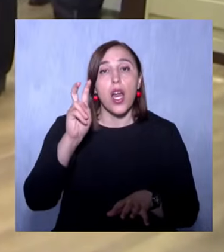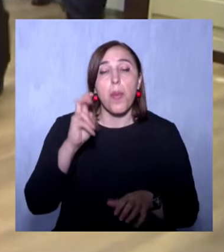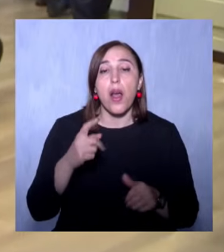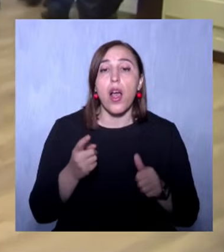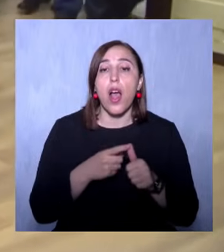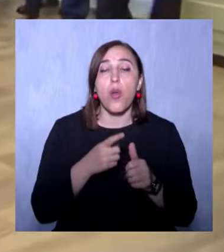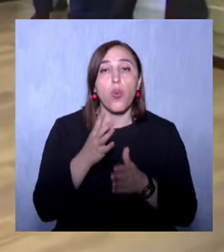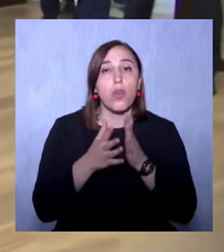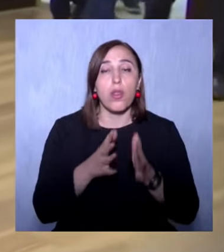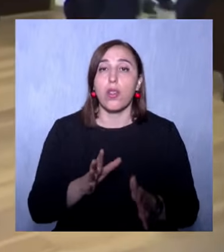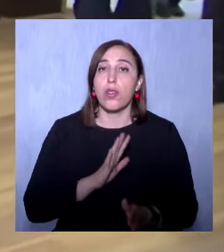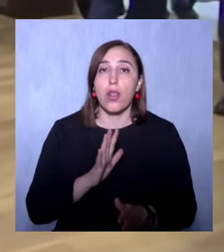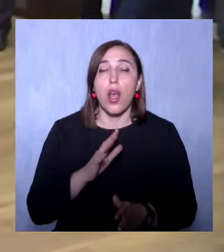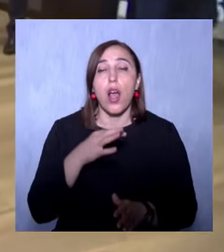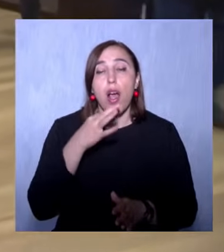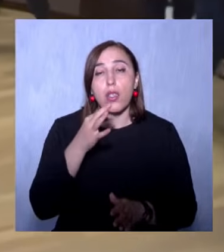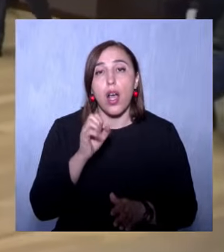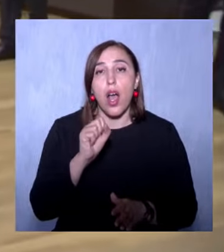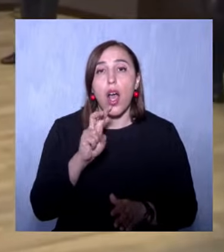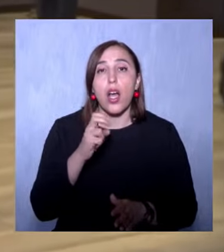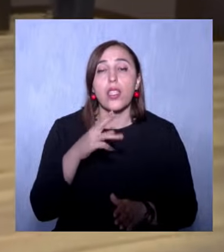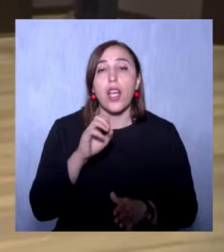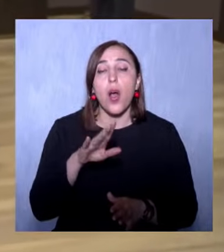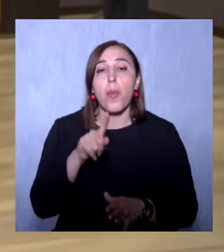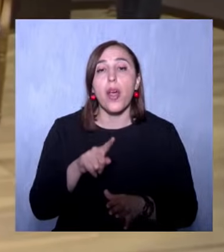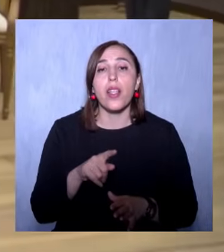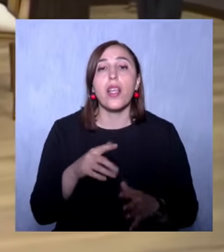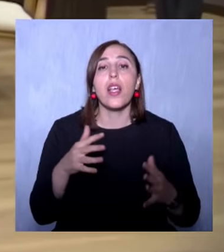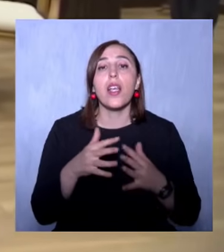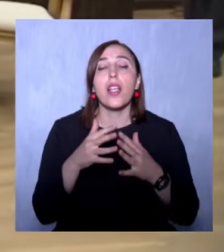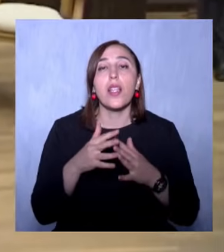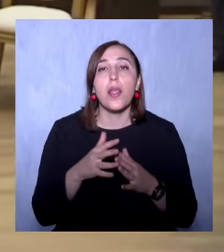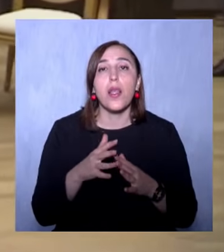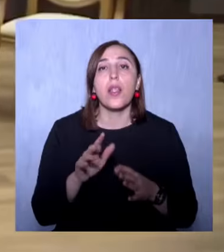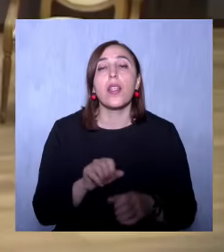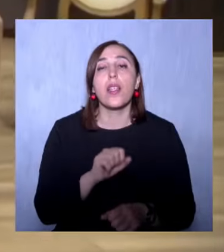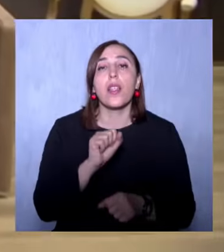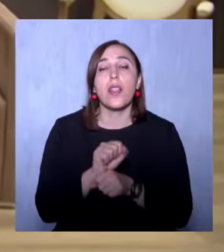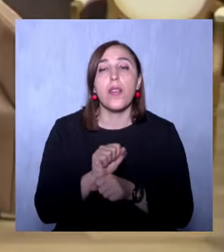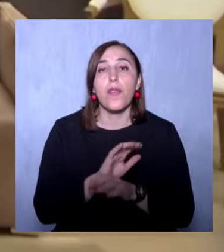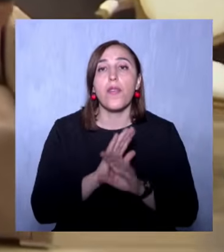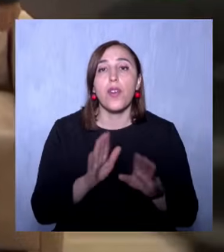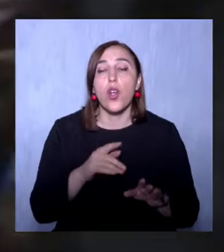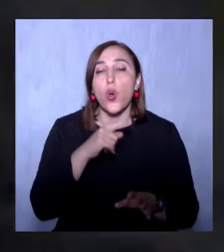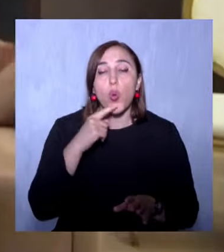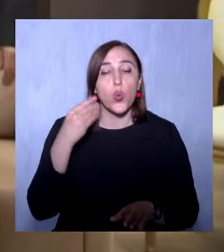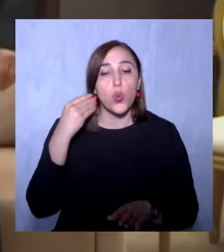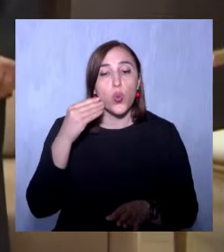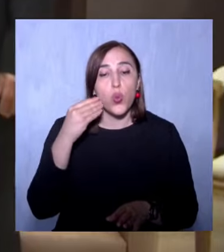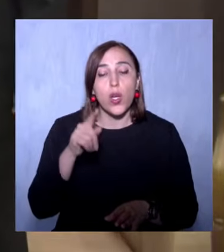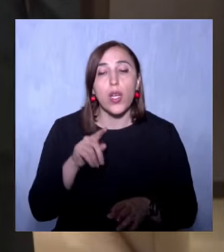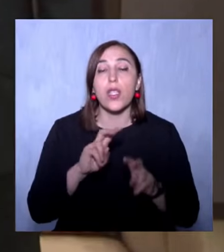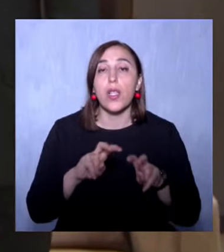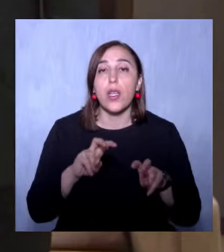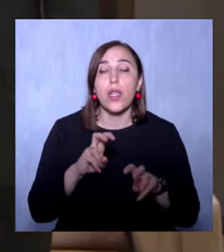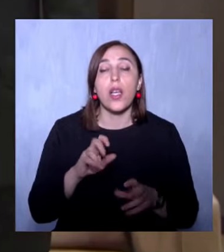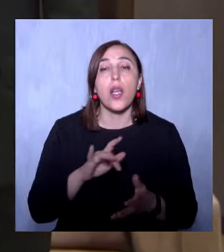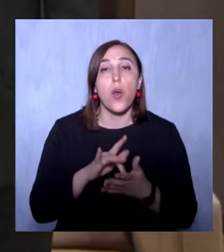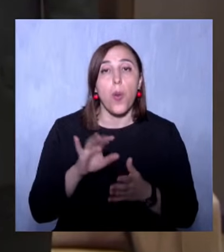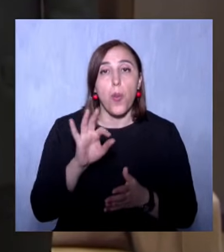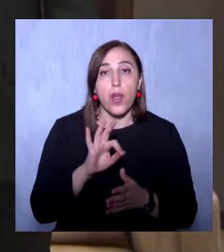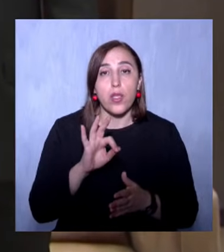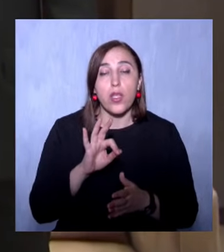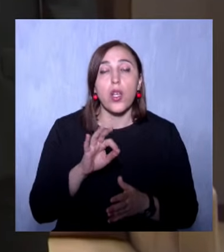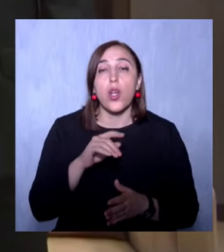Ղարաբաղի անունը, խոսելով Աղդամում տեղակայված հրադադարի պահպանմանը հետևող ռուս-թուրքական մոնիթորինգային կենտրոնի մասին,